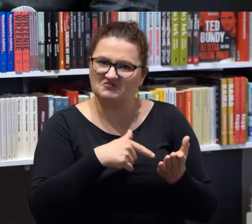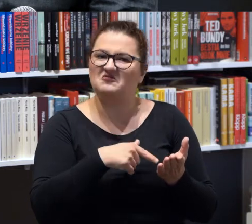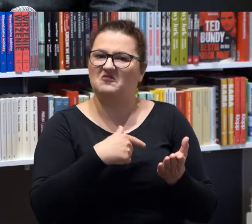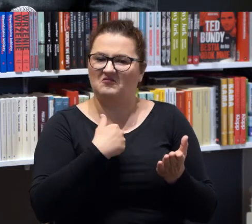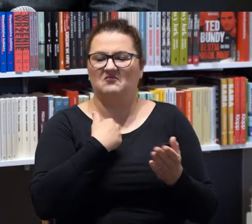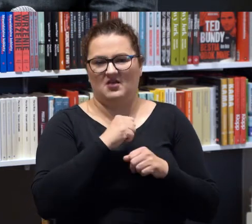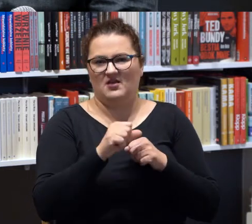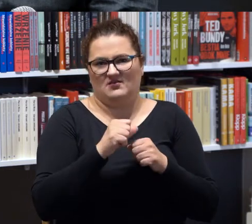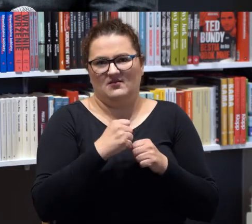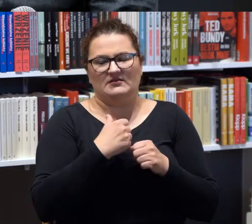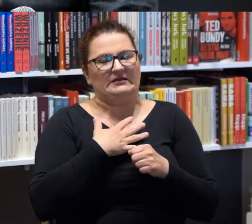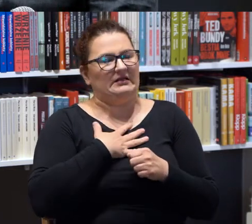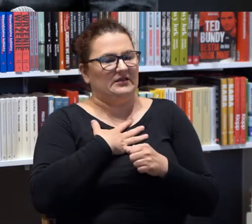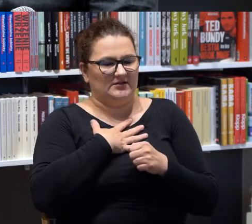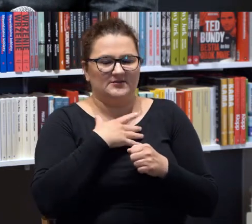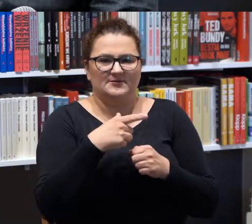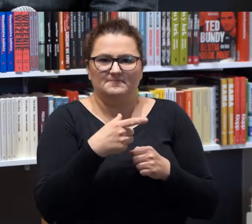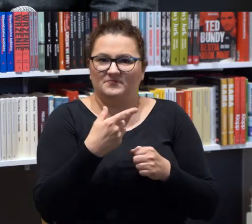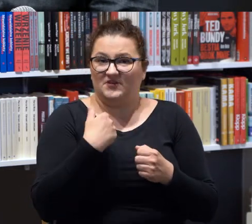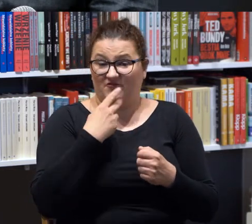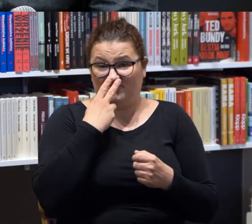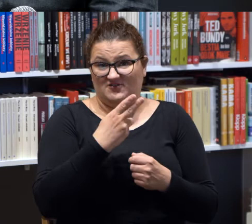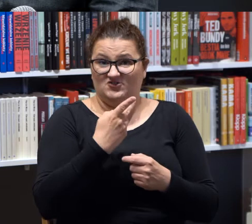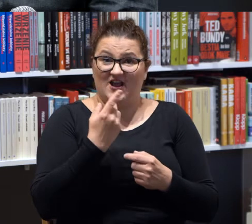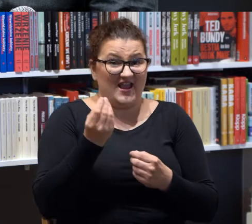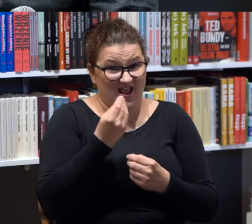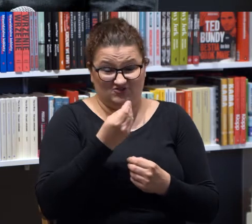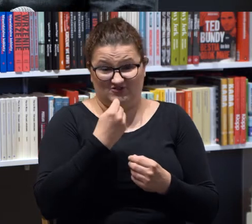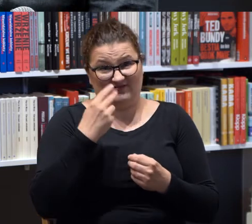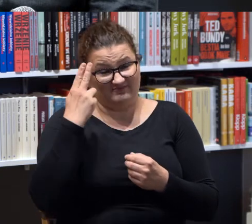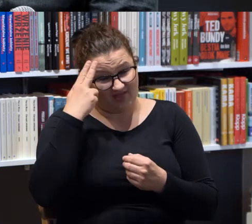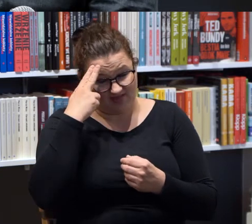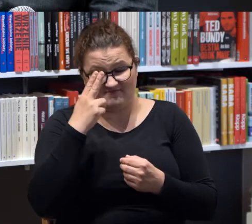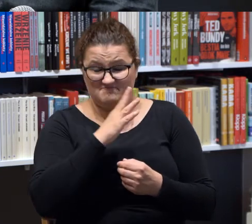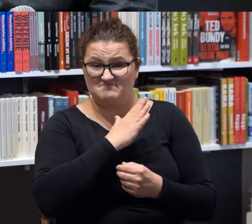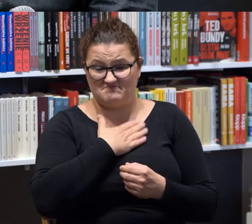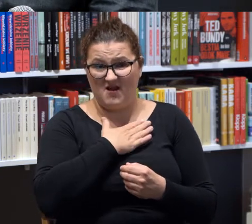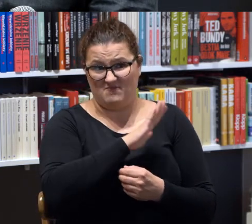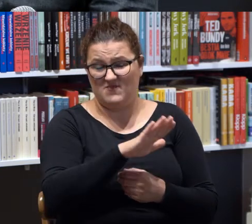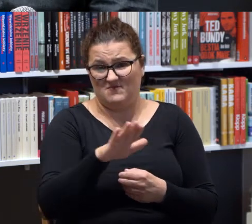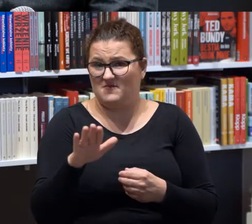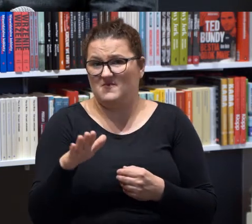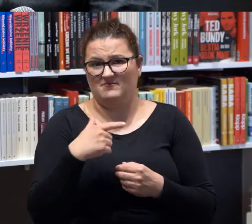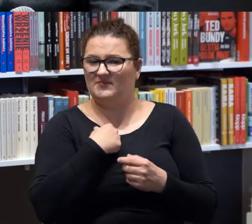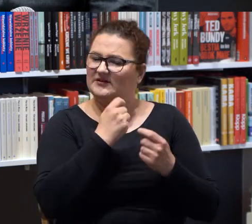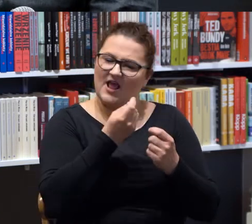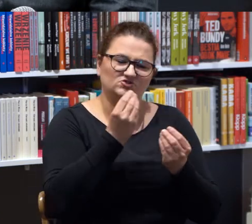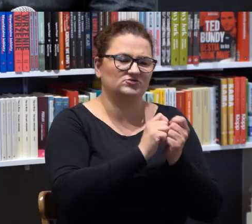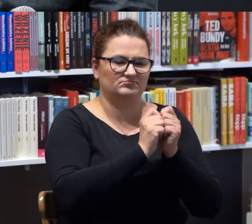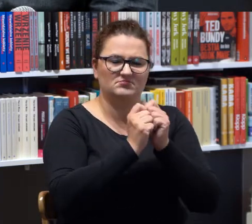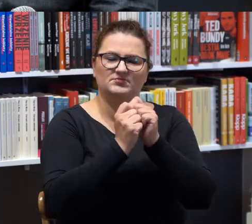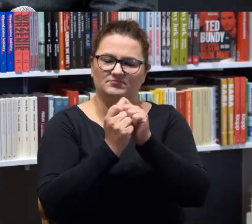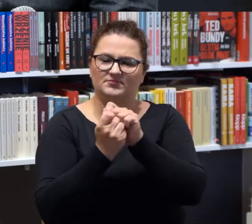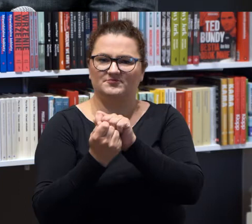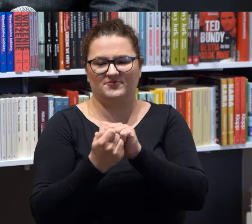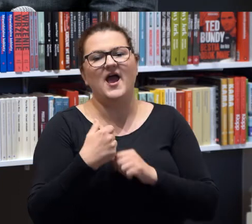jak bardzo w nas pracuje jednak jeszcze ten, że nie odszedł ten stary paradygmat. My jesteśmy w trakcie tej zmiany. No w każdym razie nauczyłam się